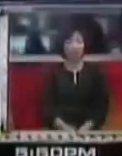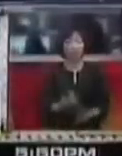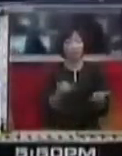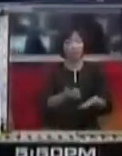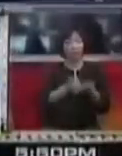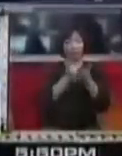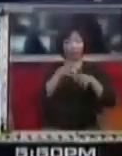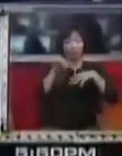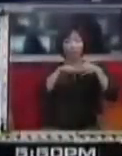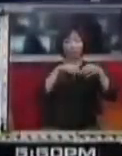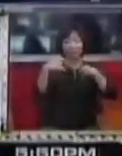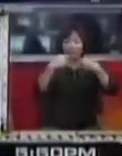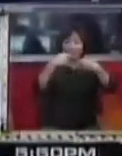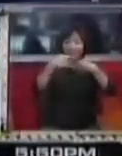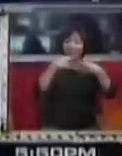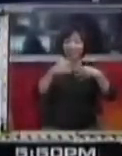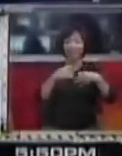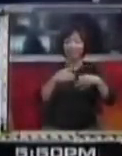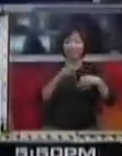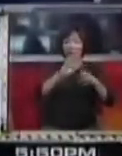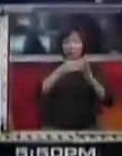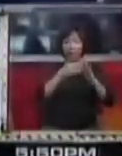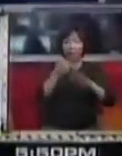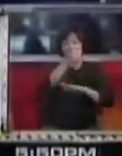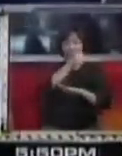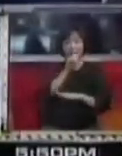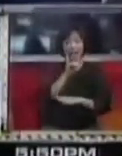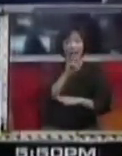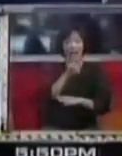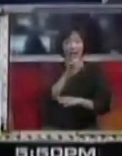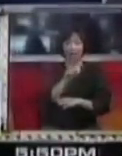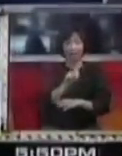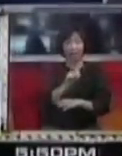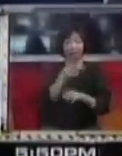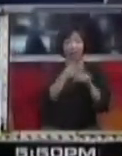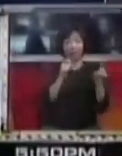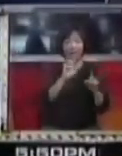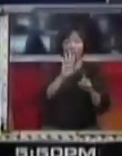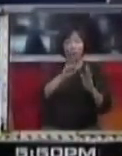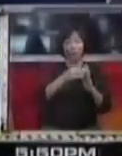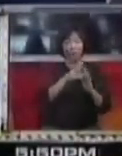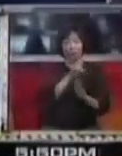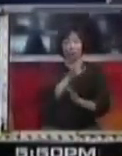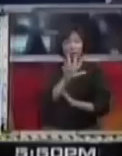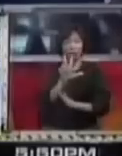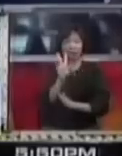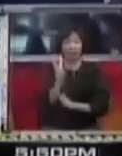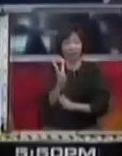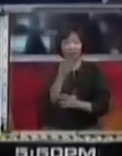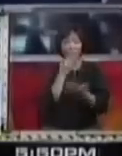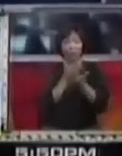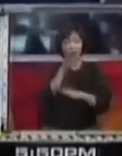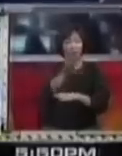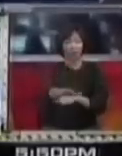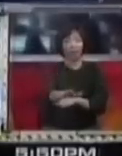Para linawin ang usaping ito, kausapin natin si Kapitan Ivan Trinidad ng Barangay 236, Zone 22, Manila. Magandang hapon po,